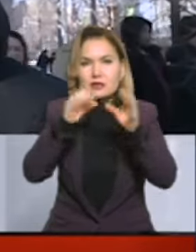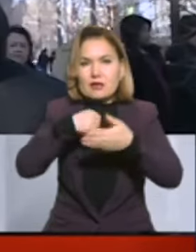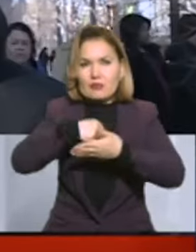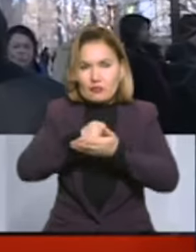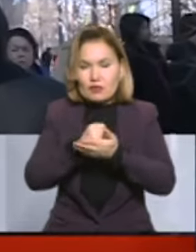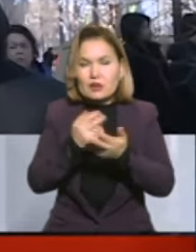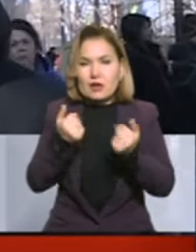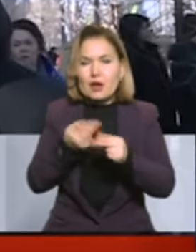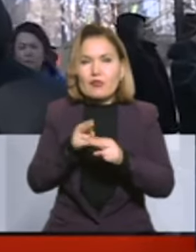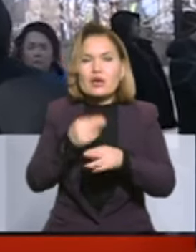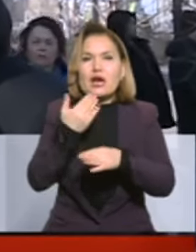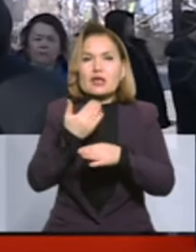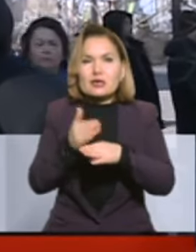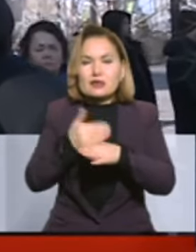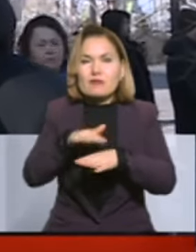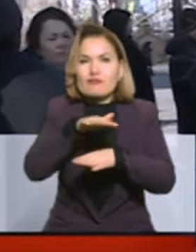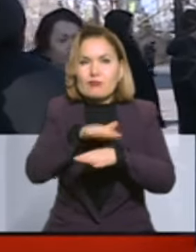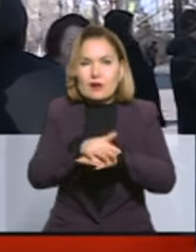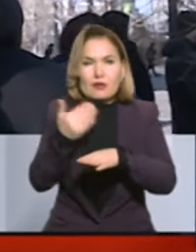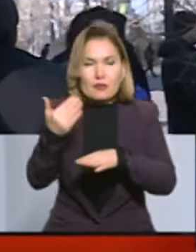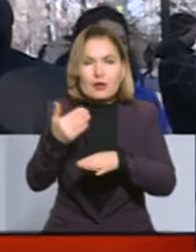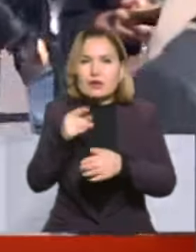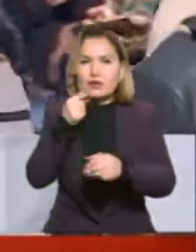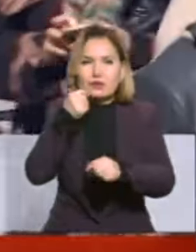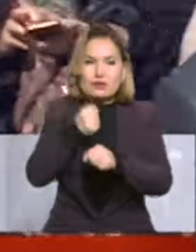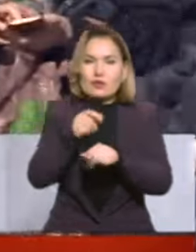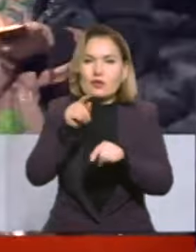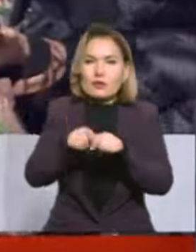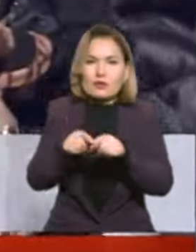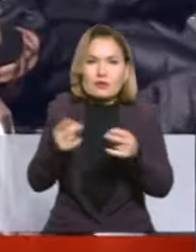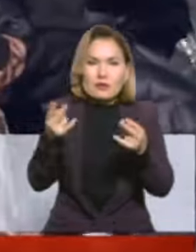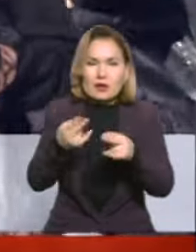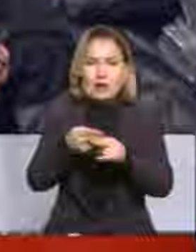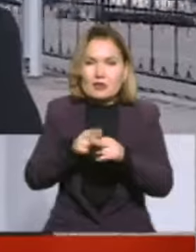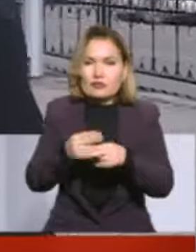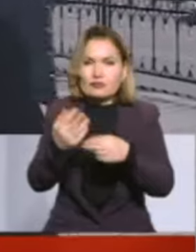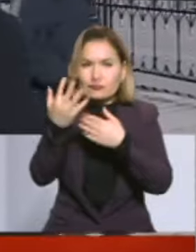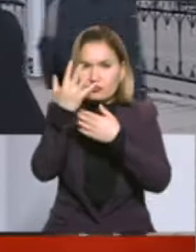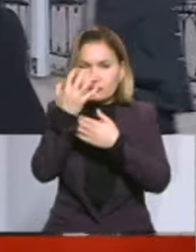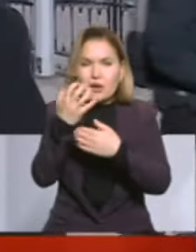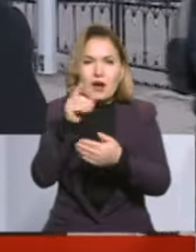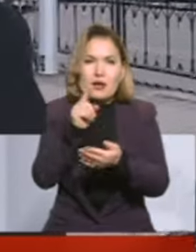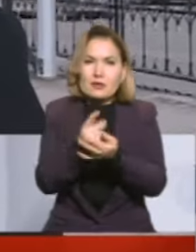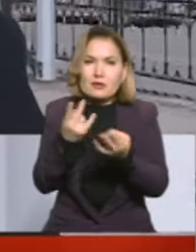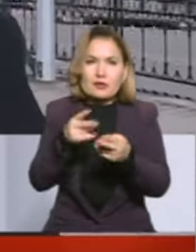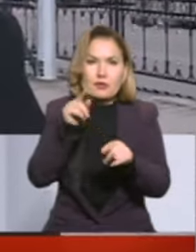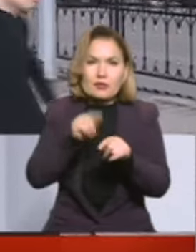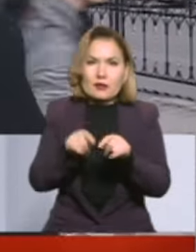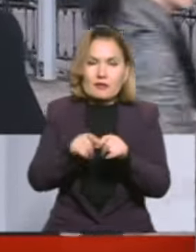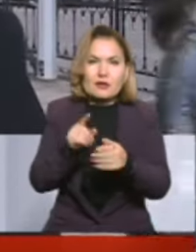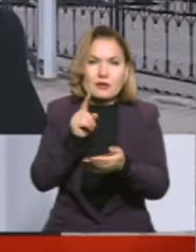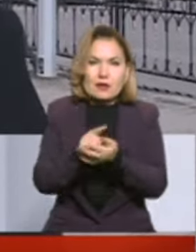беретін ұйымдарда ондай жаңағы система болады деп ойлаймын. Бірақ бір жағынан да